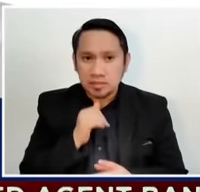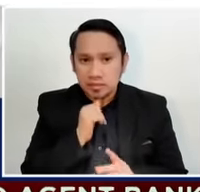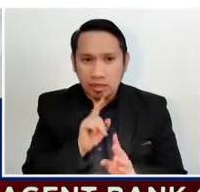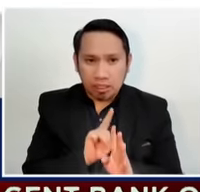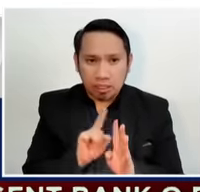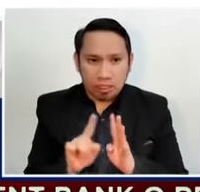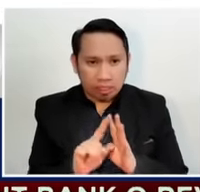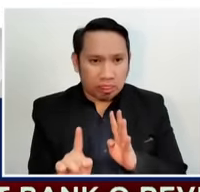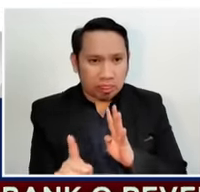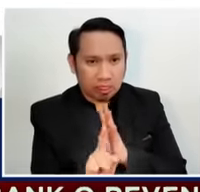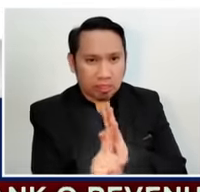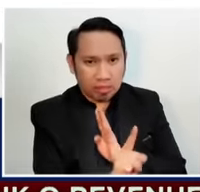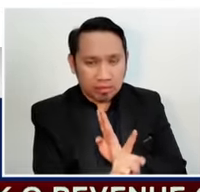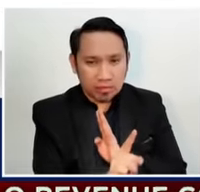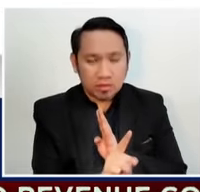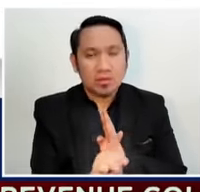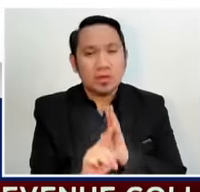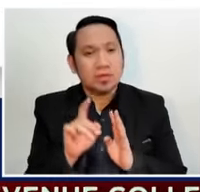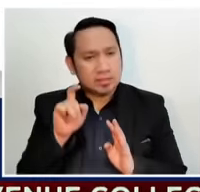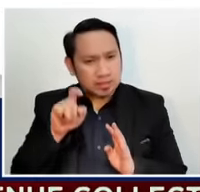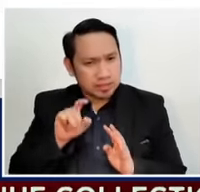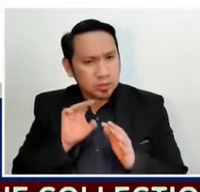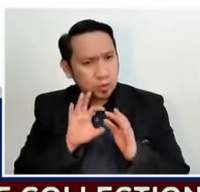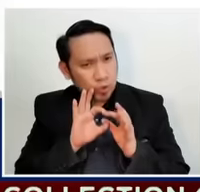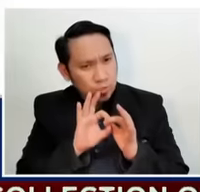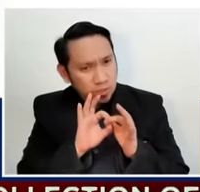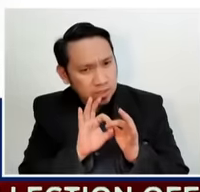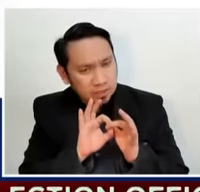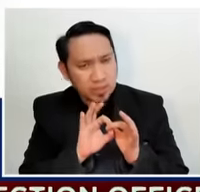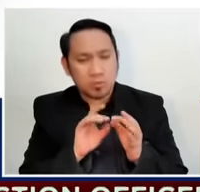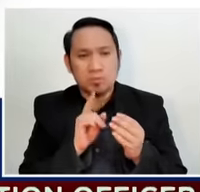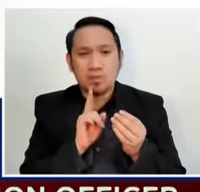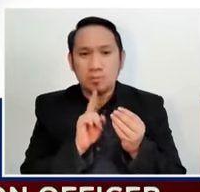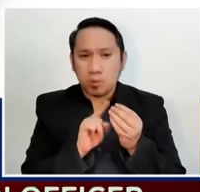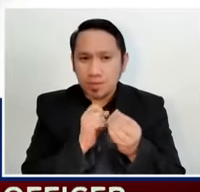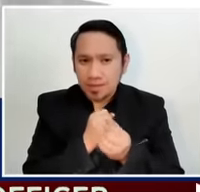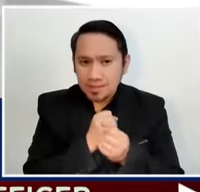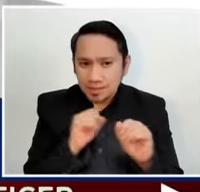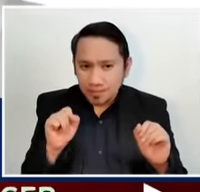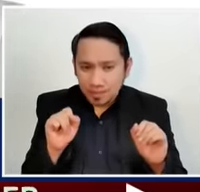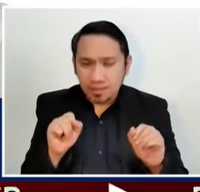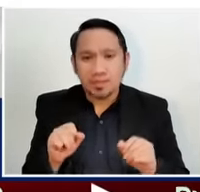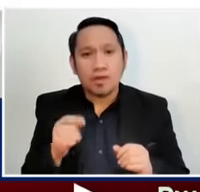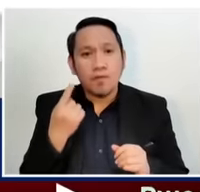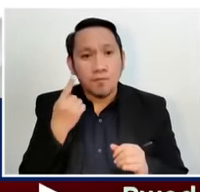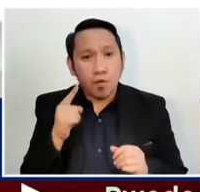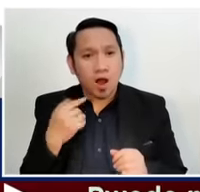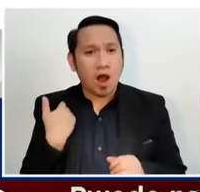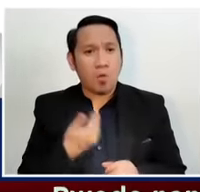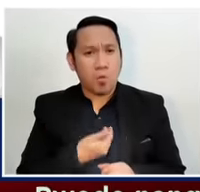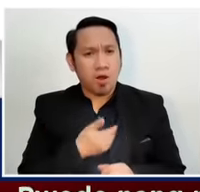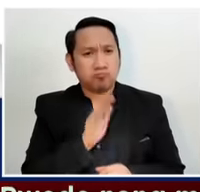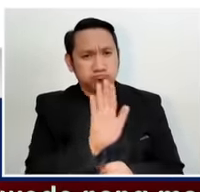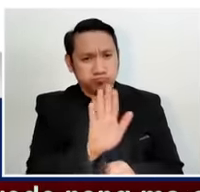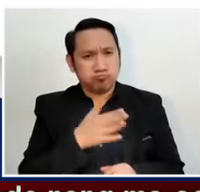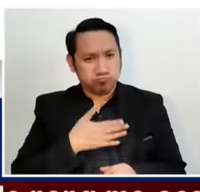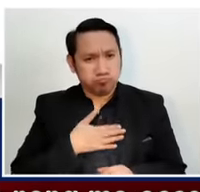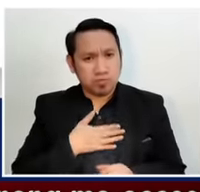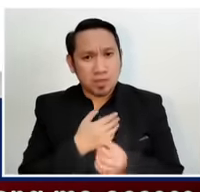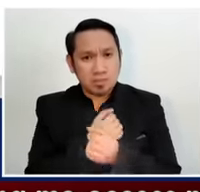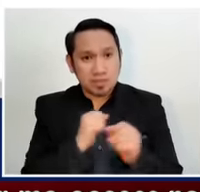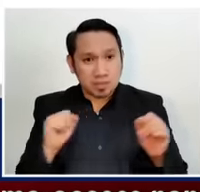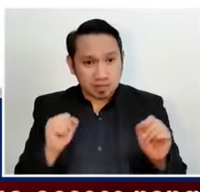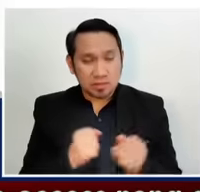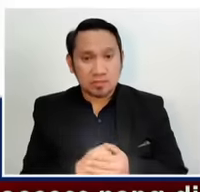pantalan. Magkipag-cooperate tayo doon sa security measures na pinatutupad para po sa ating pong seguridad at ligtasan. Simula naman